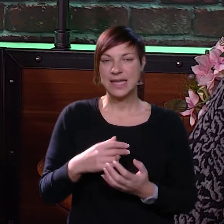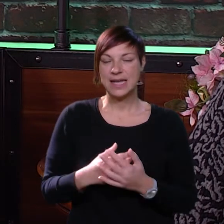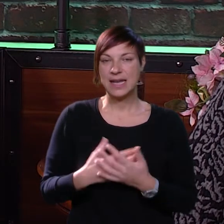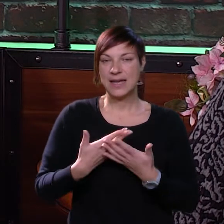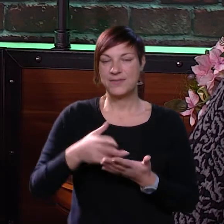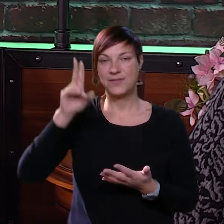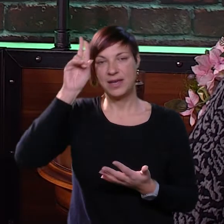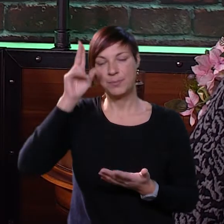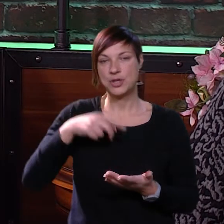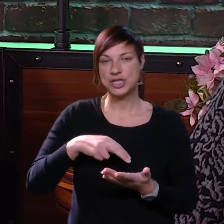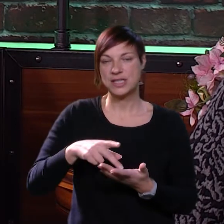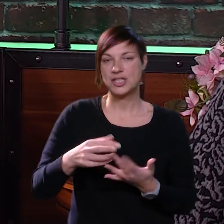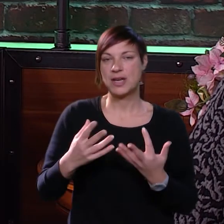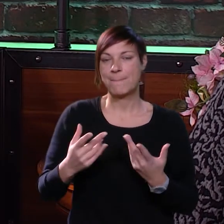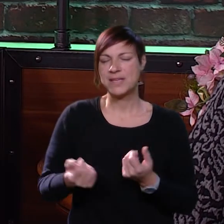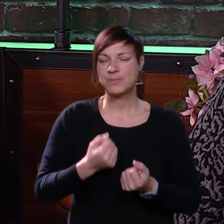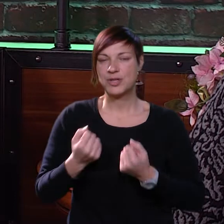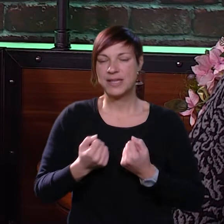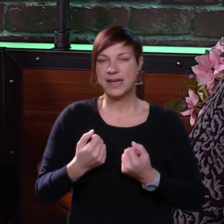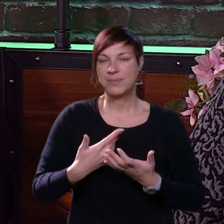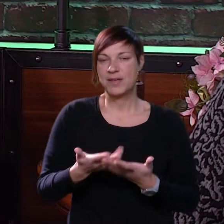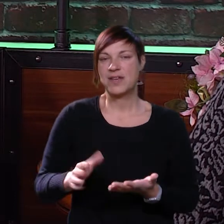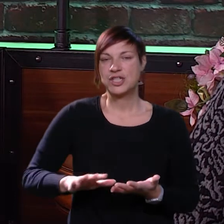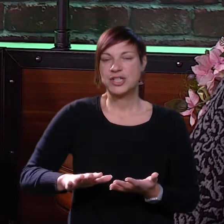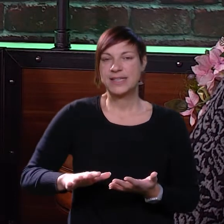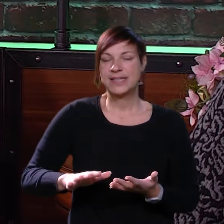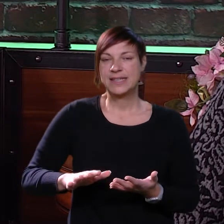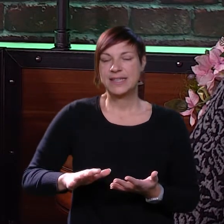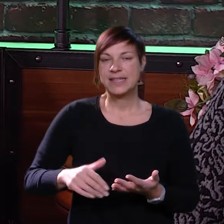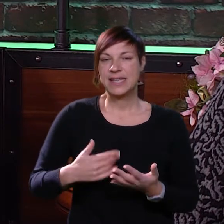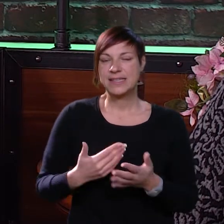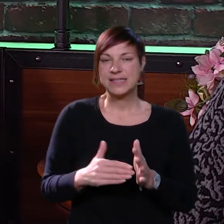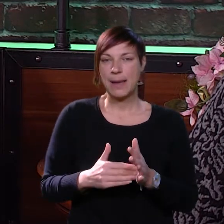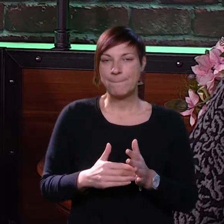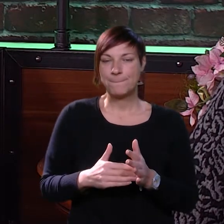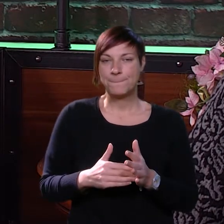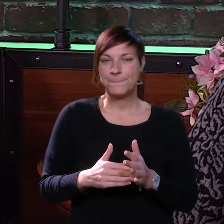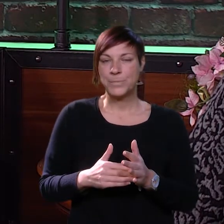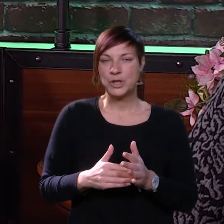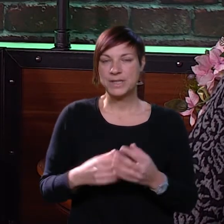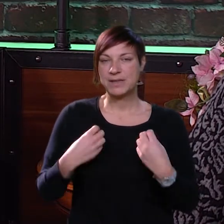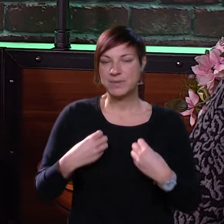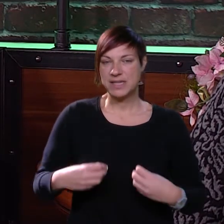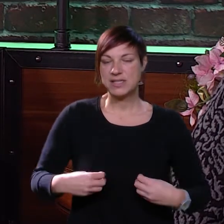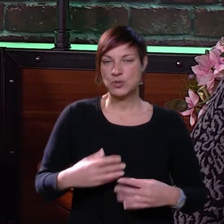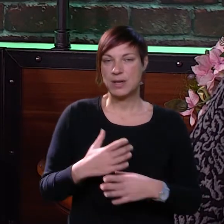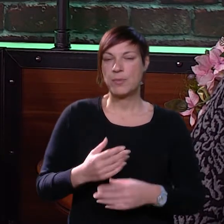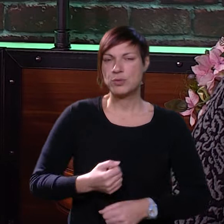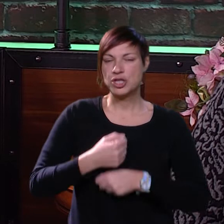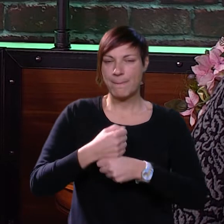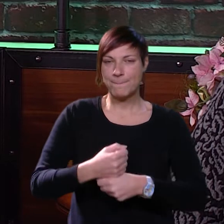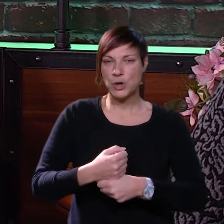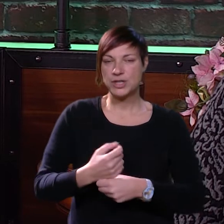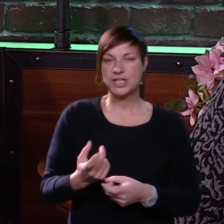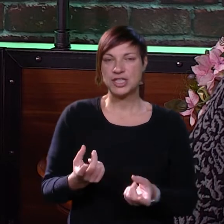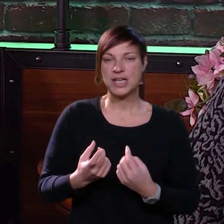roditelja. Vi možete ići na bezbroj terapija i našoj djeci zaista potrebna stručna pomoć i